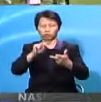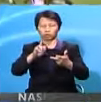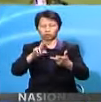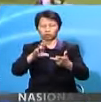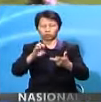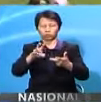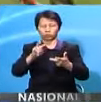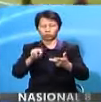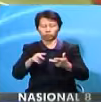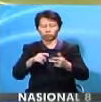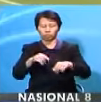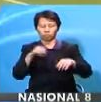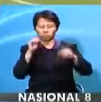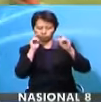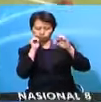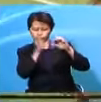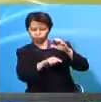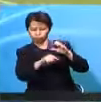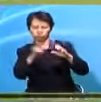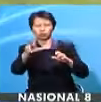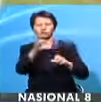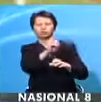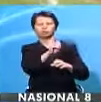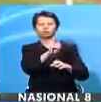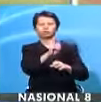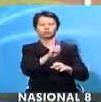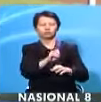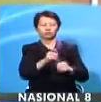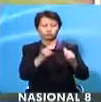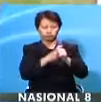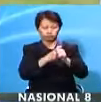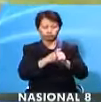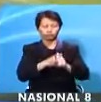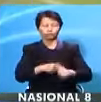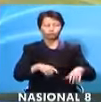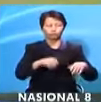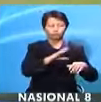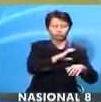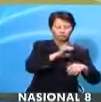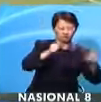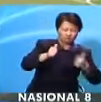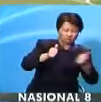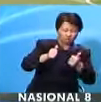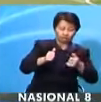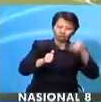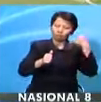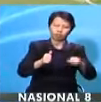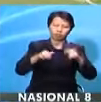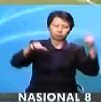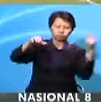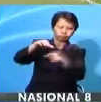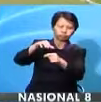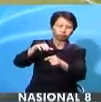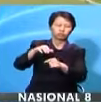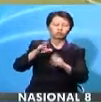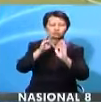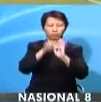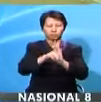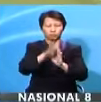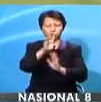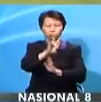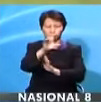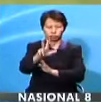Carillo meletakkan TRW 3-0 mendahului. Usaha PDRM mengejar gagal dan hanya mampu menjaringkan gol Saguhati. Minit